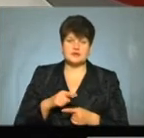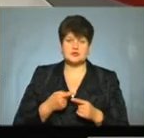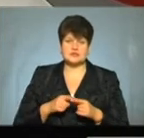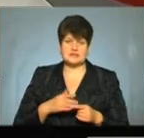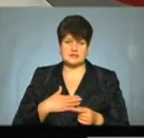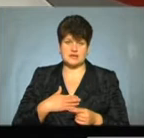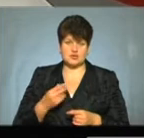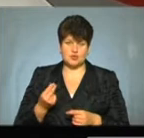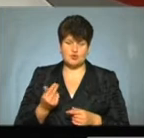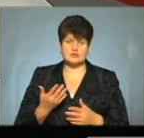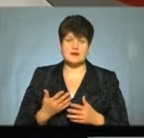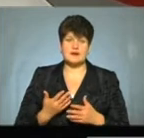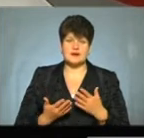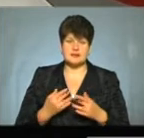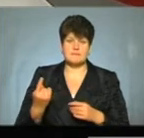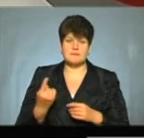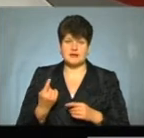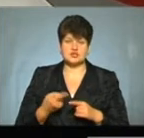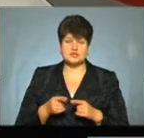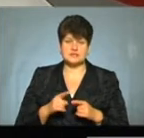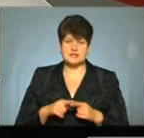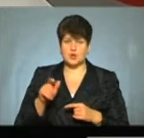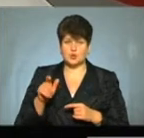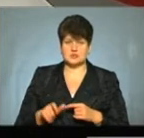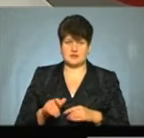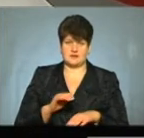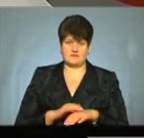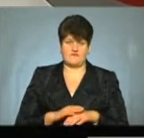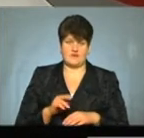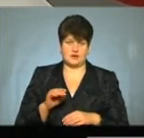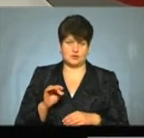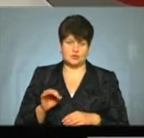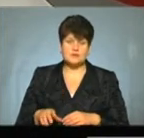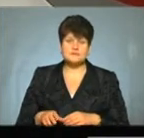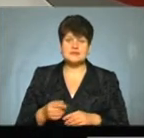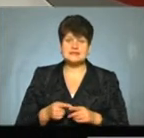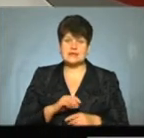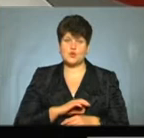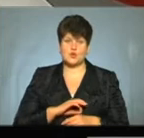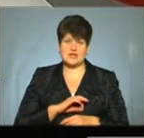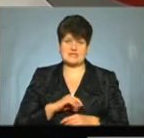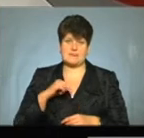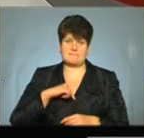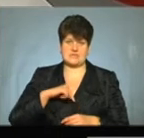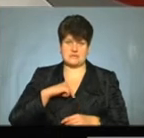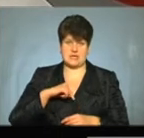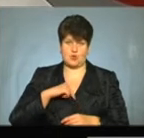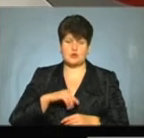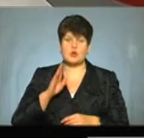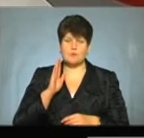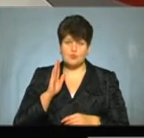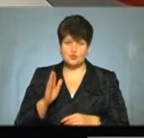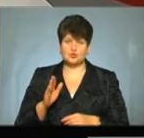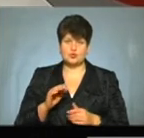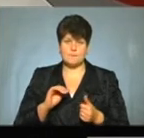кошти. Але саме перше – це людський фактор. Це юристи, психологи будуть